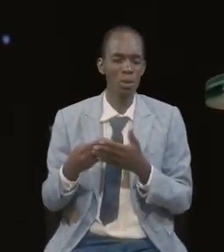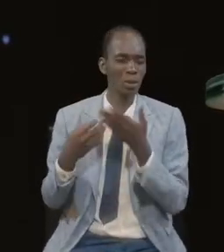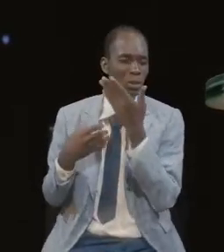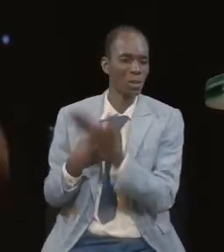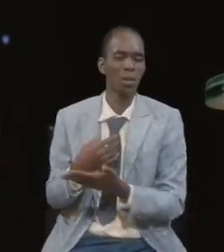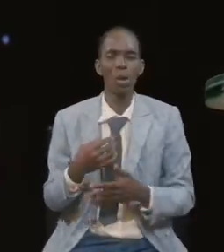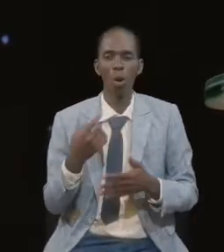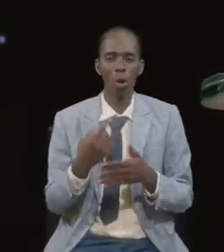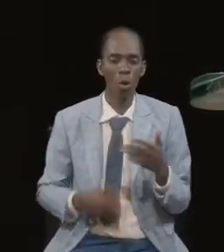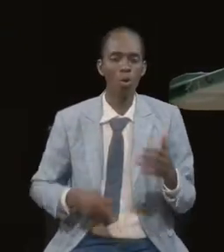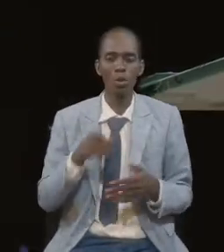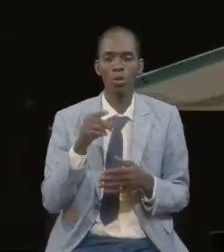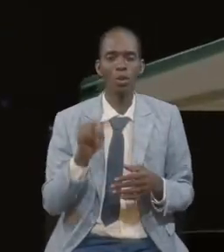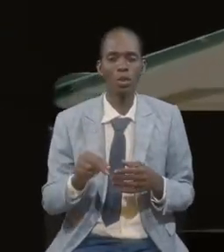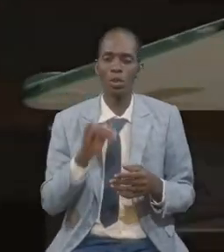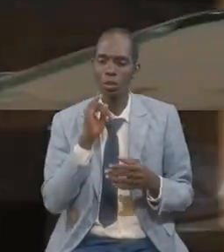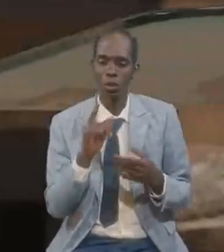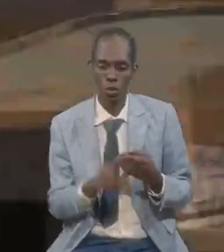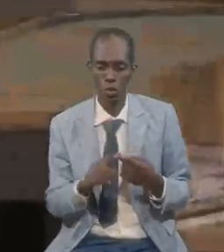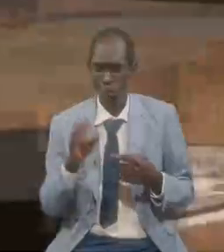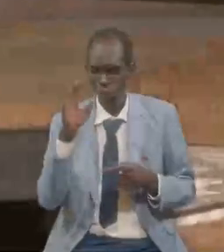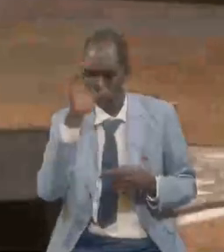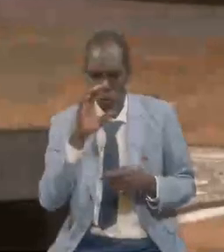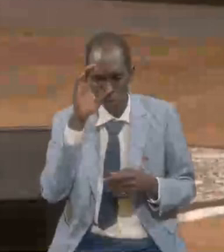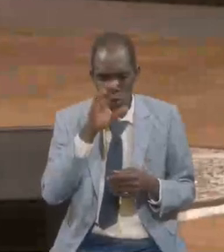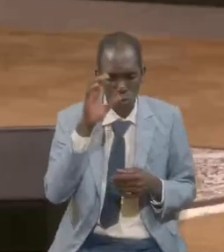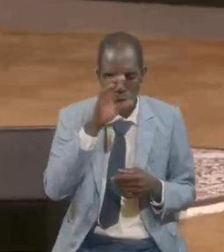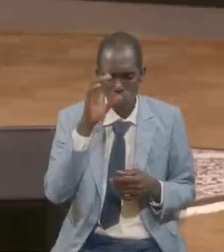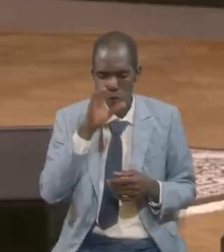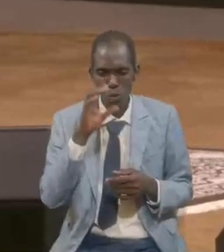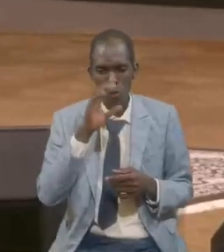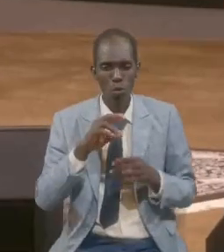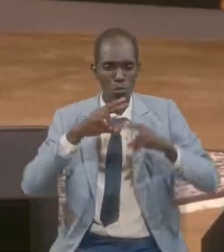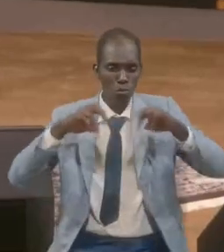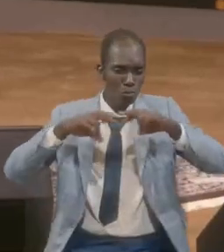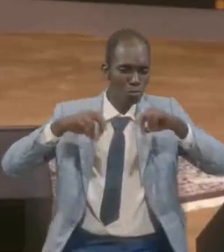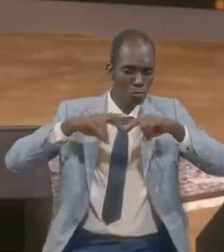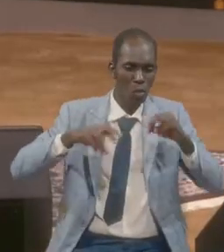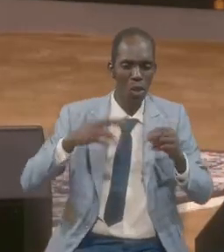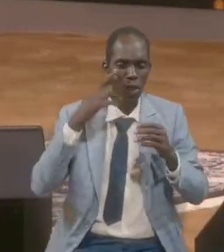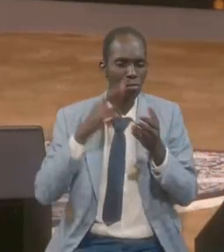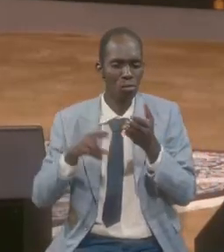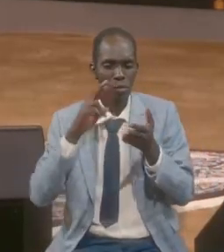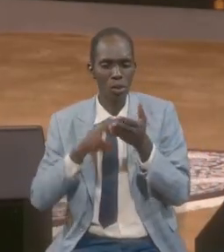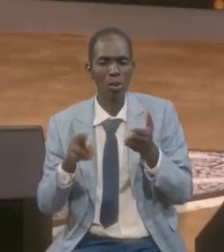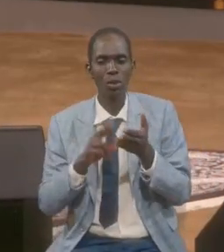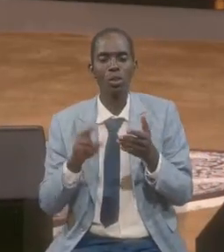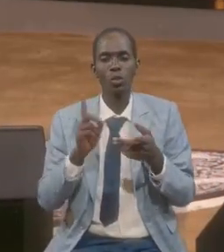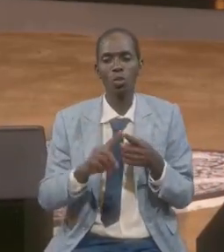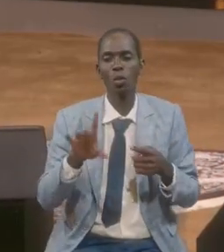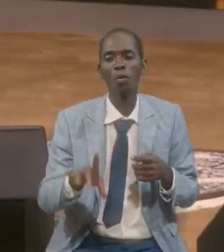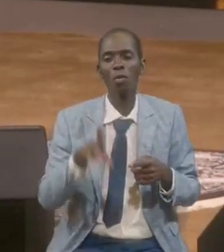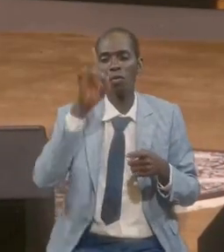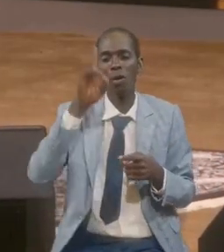ce que vous pensez pour que je sois en santé. Alors, il faut faire le brainstorming pour me donner une